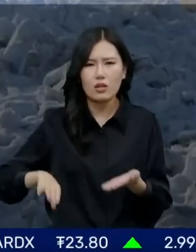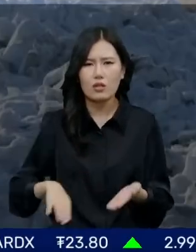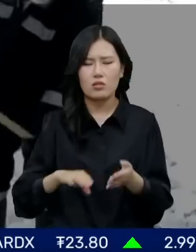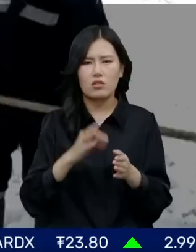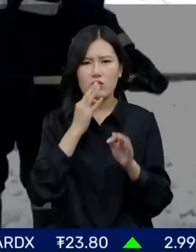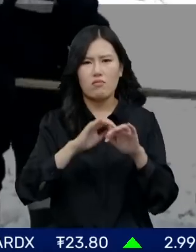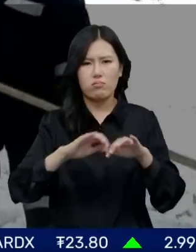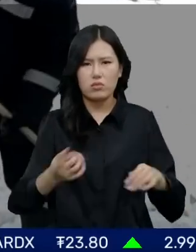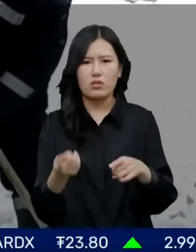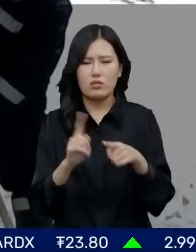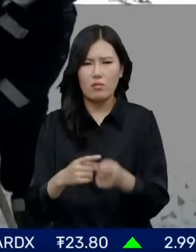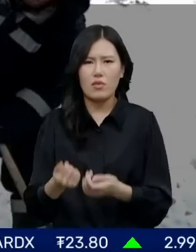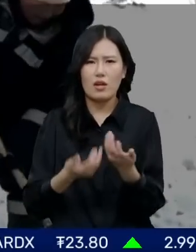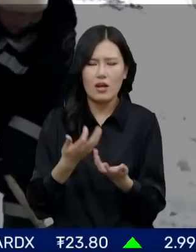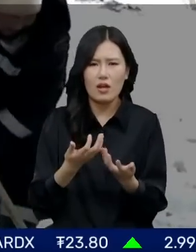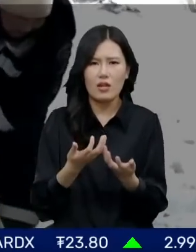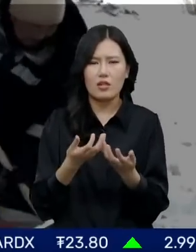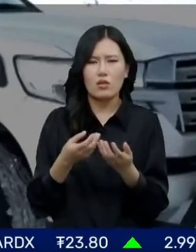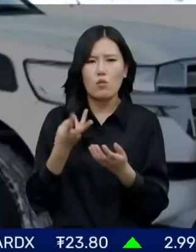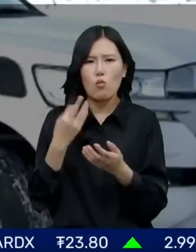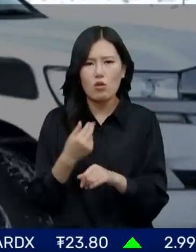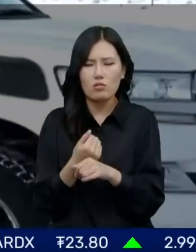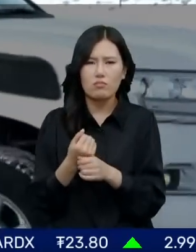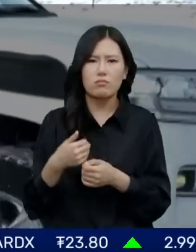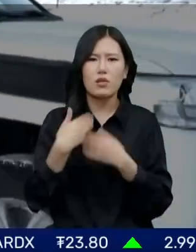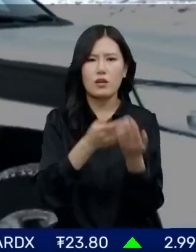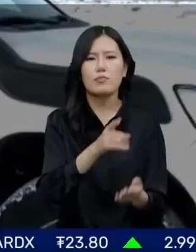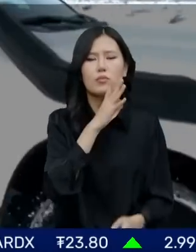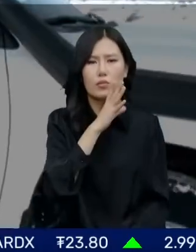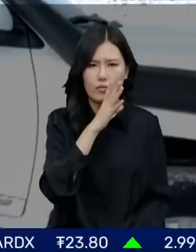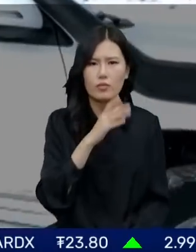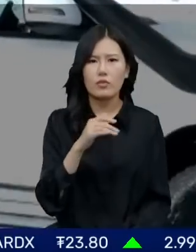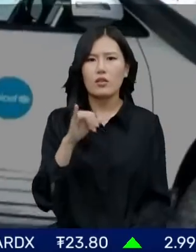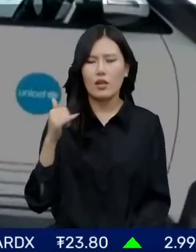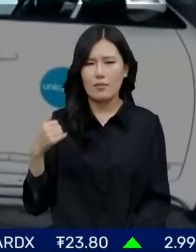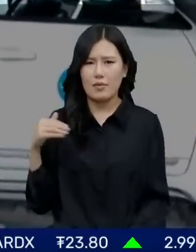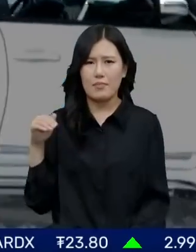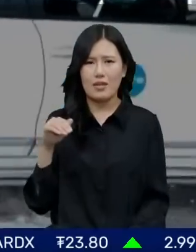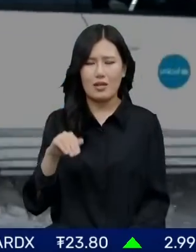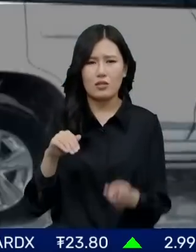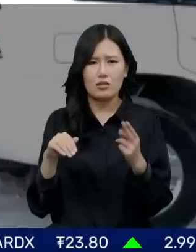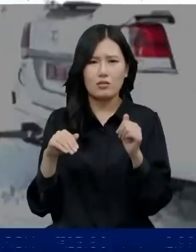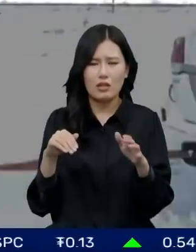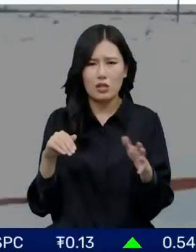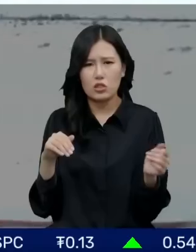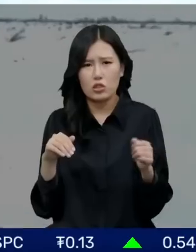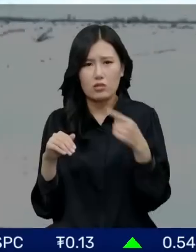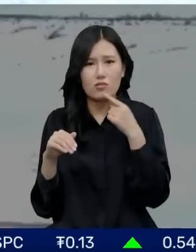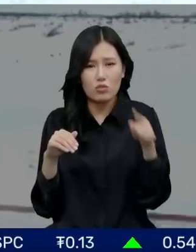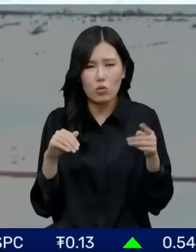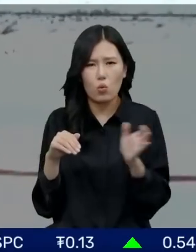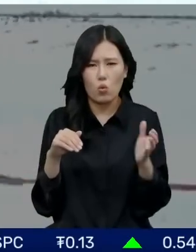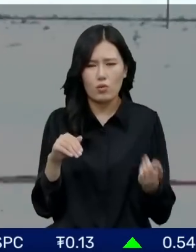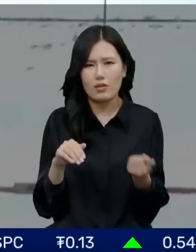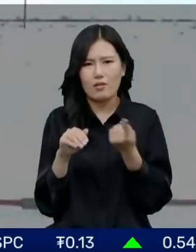нь нэн төрөний чухал ажил байсан. Мөн зарим нэг унаа тэрэг гаргаж цасанд боогдсон хүмүүсийг нэн шаардлагатай газар буюу эмнэлэгт